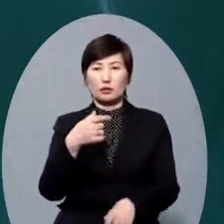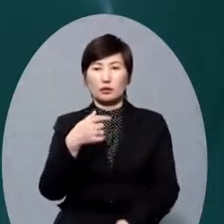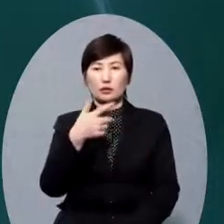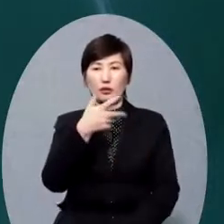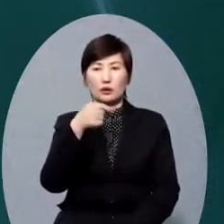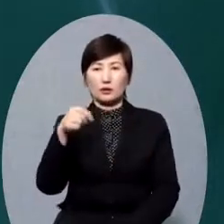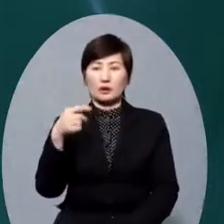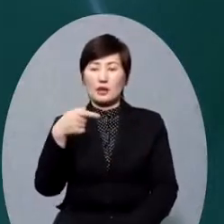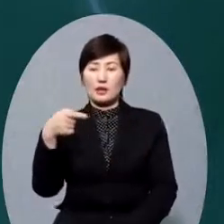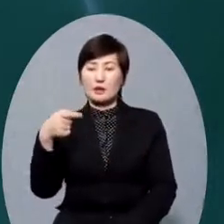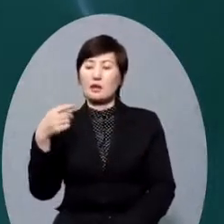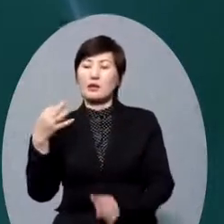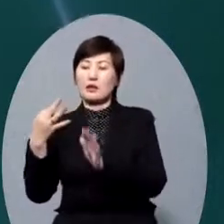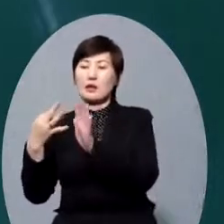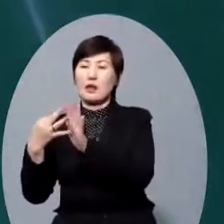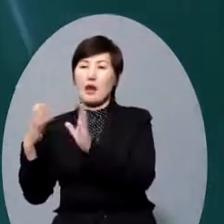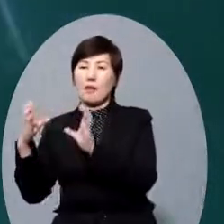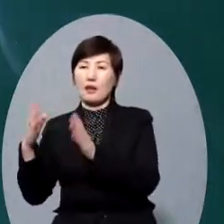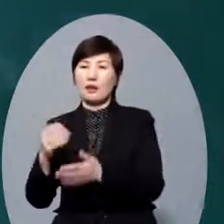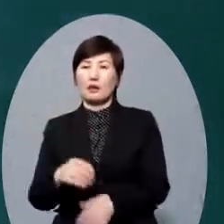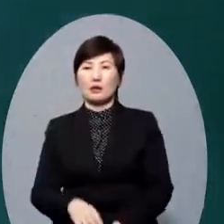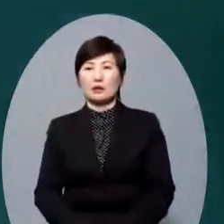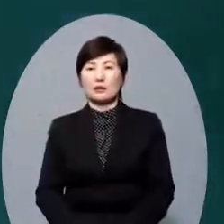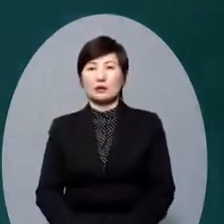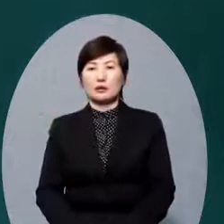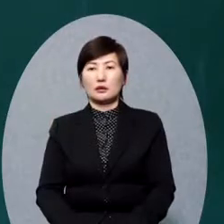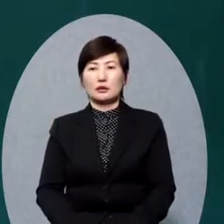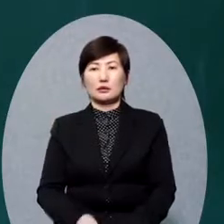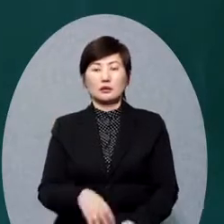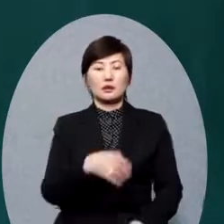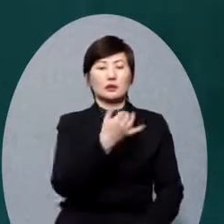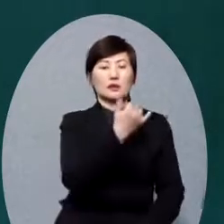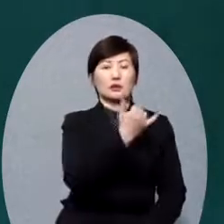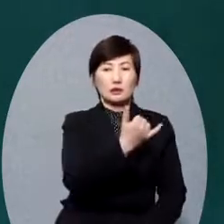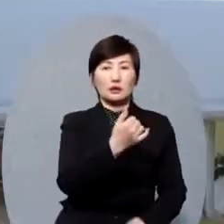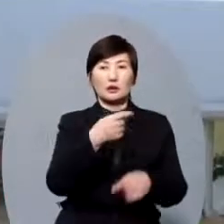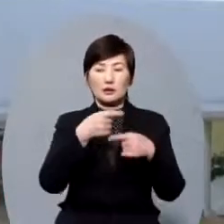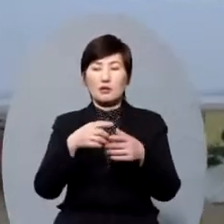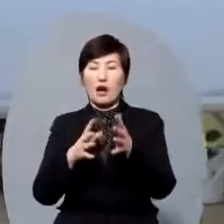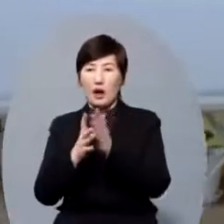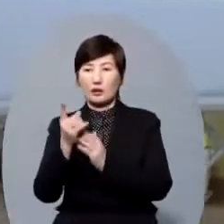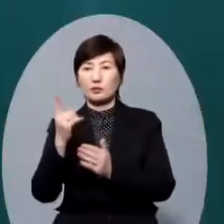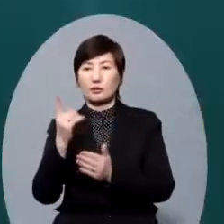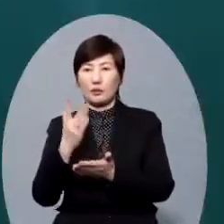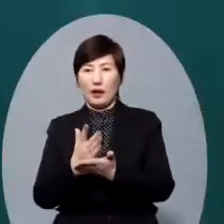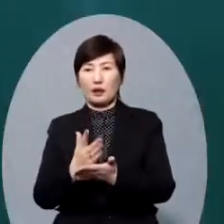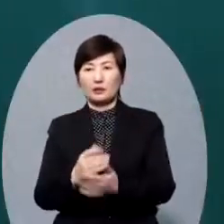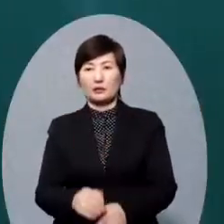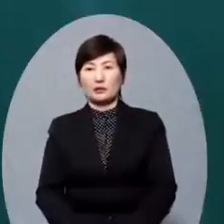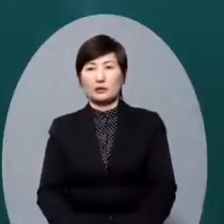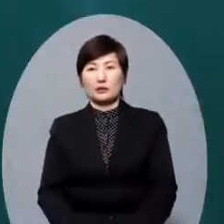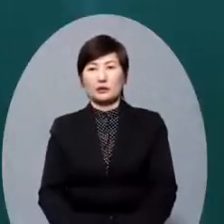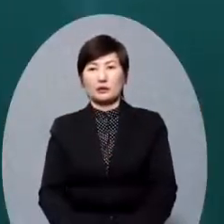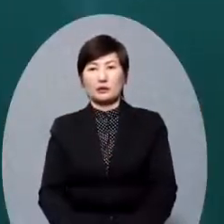3-аас хасах 8 гээд y тэнцүү 11 байна. За тайлбарлая. 1,